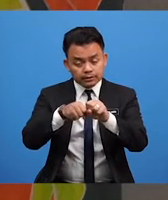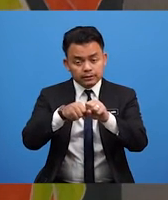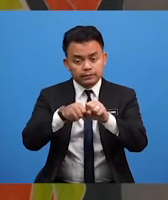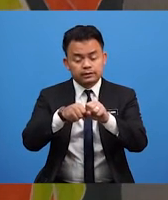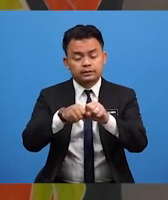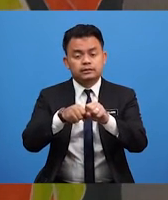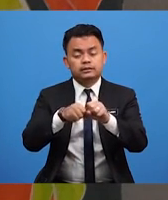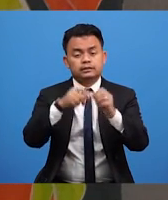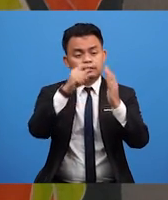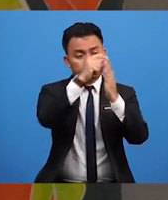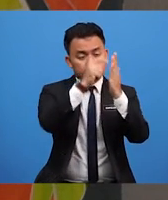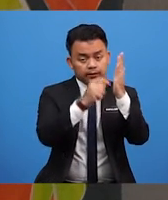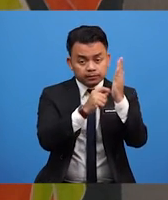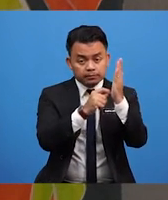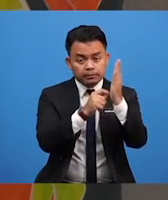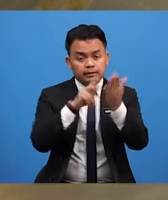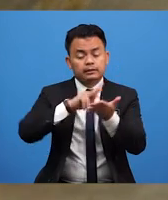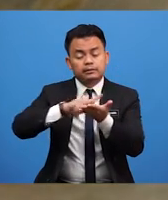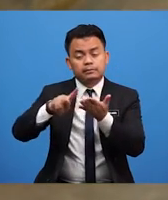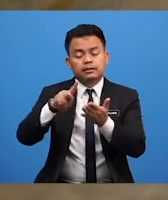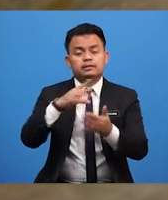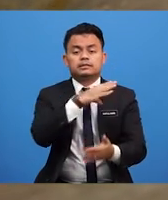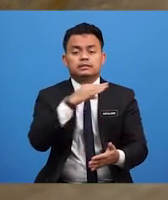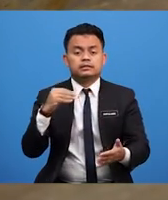terapan kemas dan tersusun.